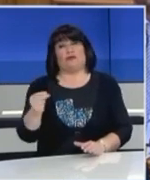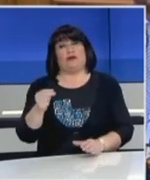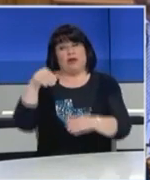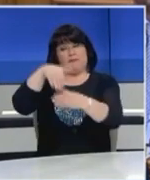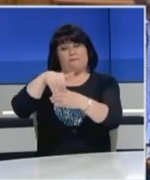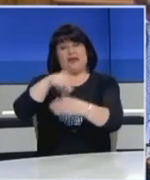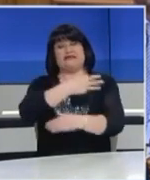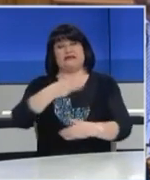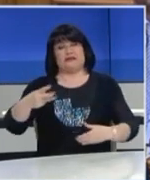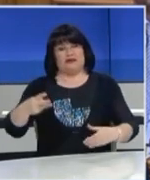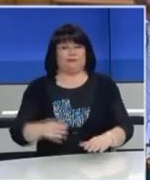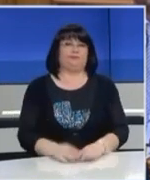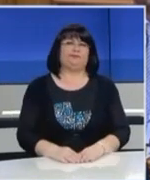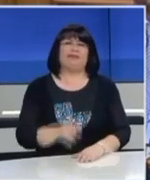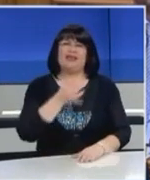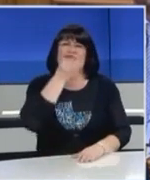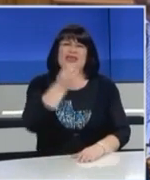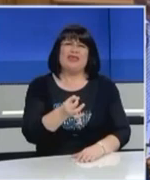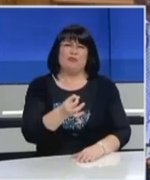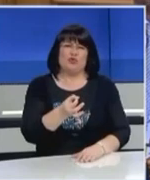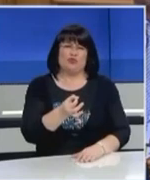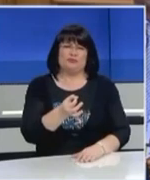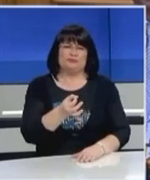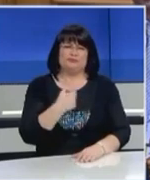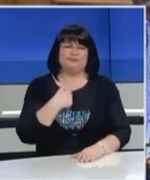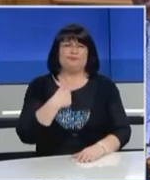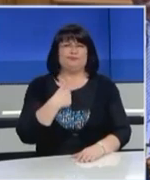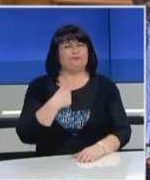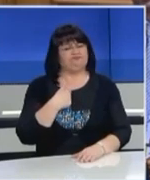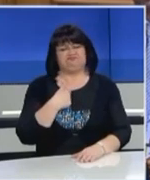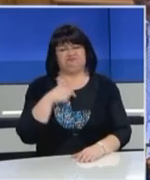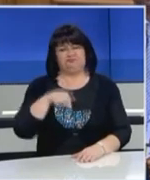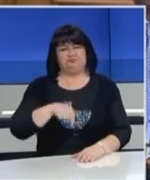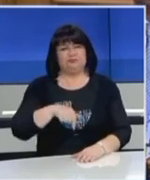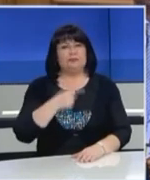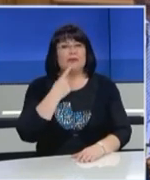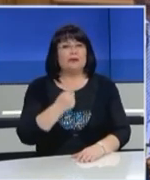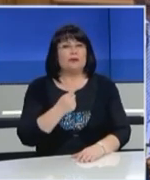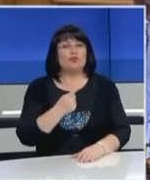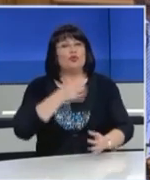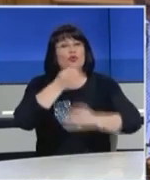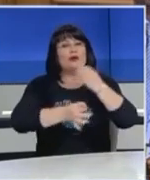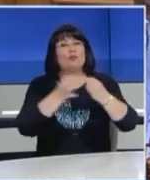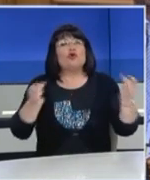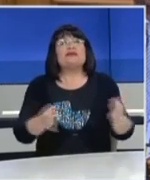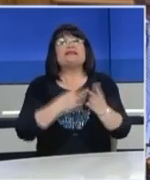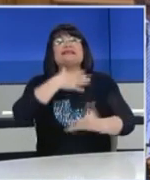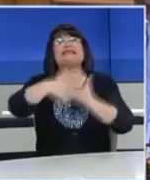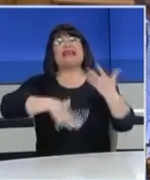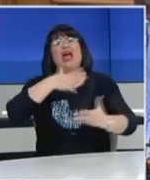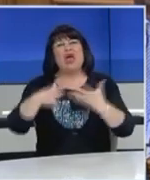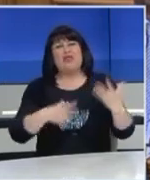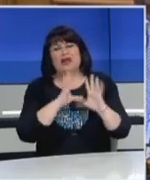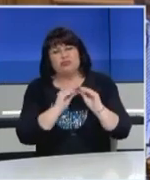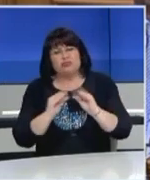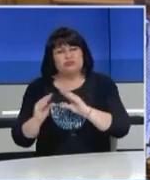θέμα. Δεν θα μπω στον πειρασμό καθόλου, κύριε Πρόεδρε, σήμερα να μιλήσω για σκάνδαλα και